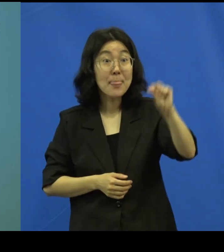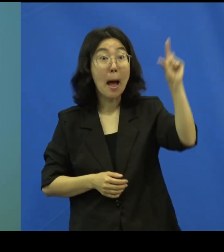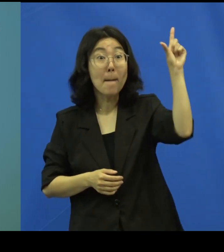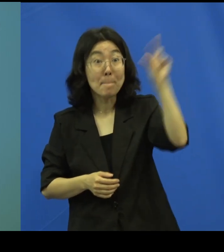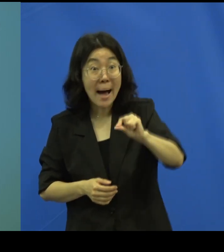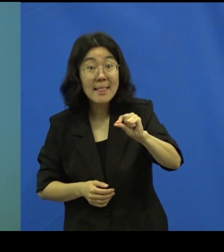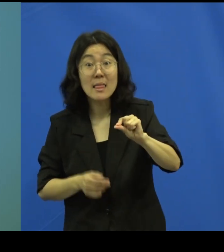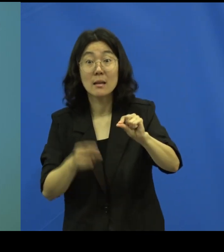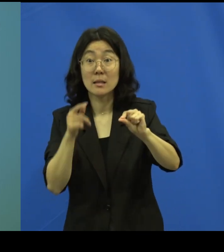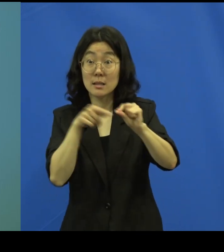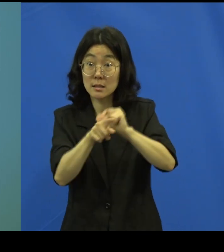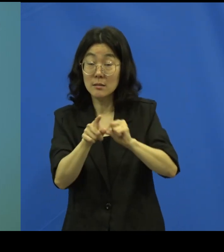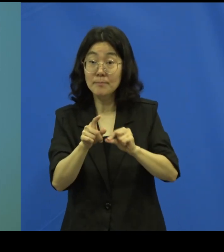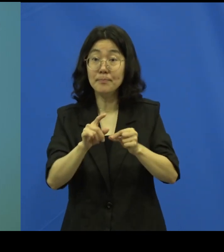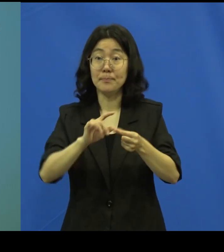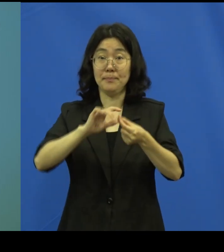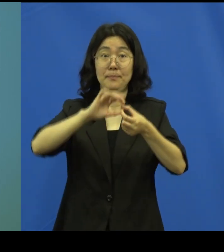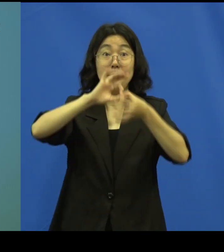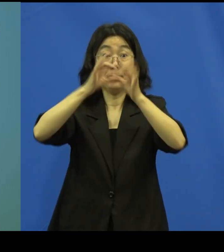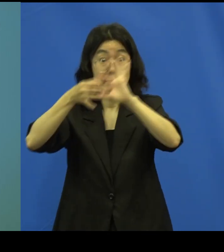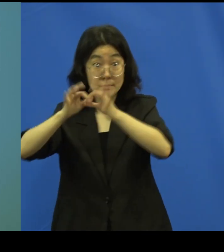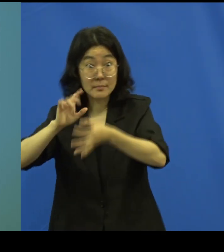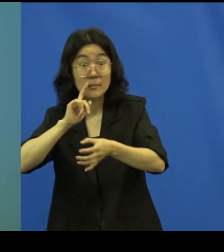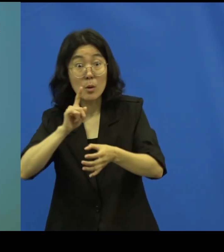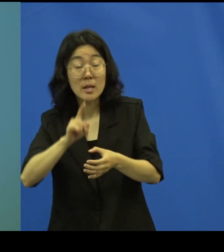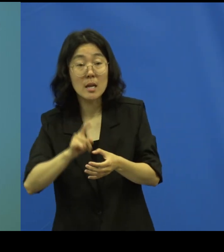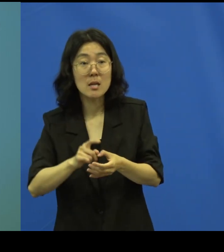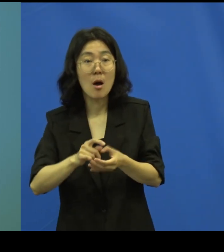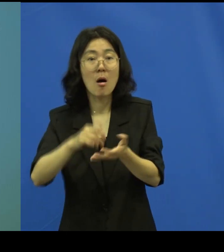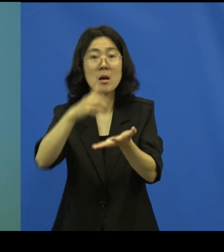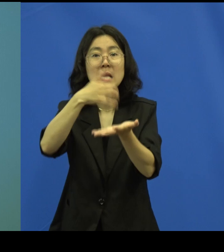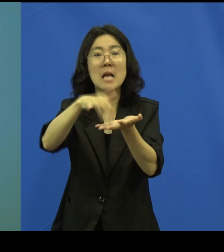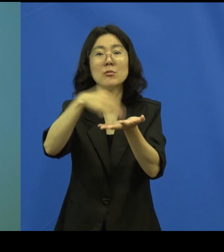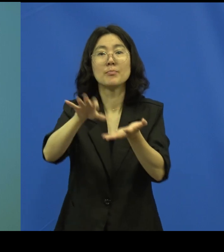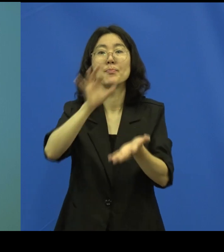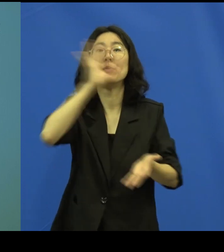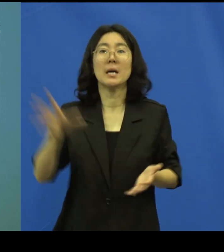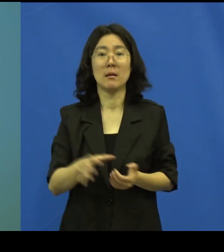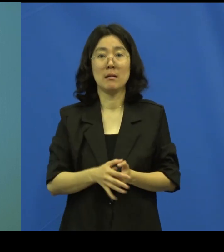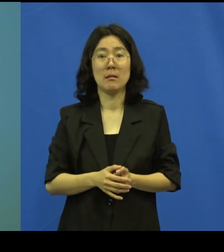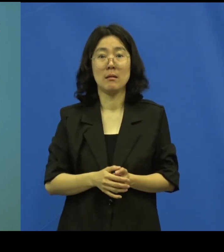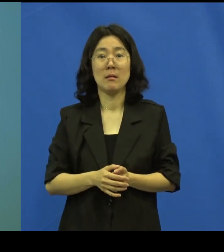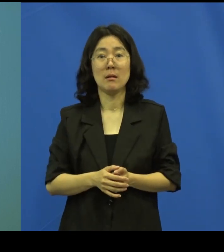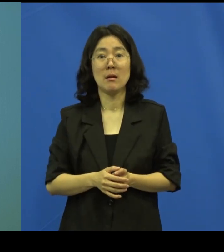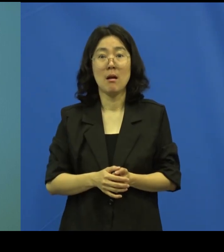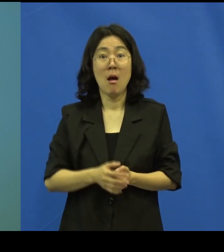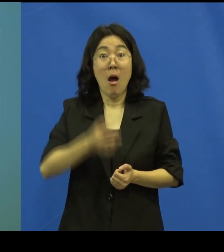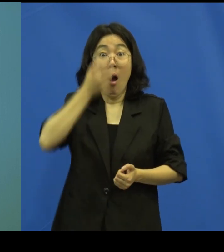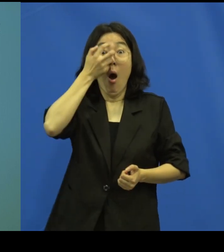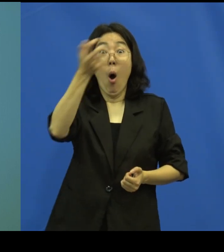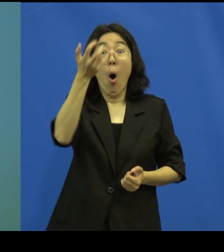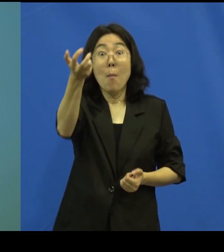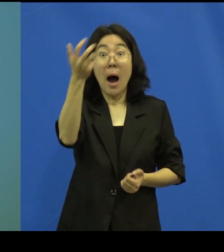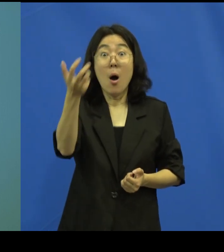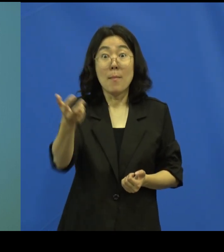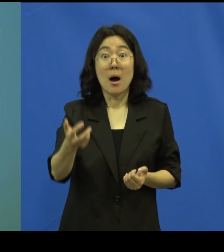수 없는 가장 큰 숫자를 얘기할 때 만이라는 단어를 써요. 만보다 더 큰 숫자가 헬라어에는 없어요.